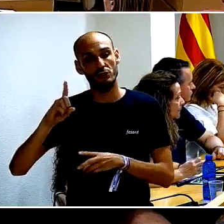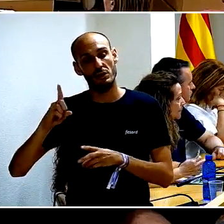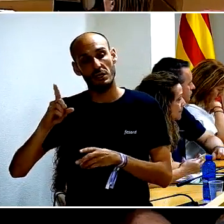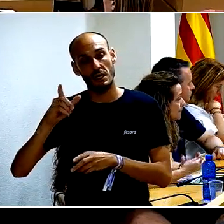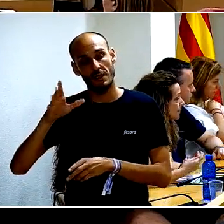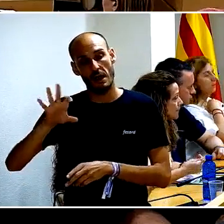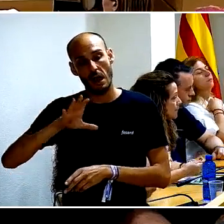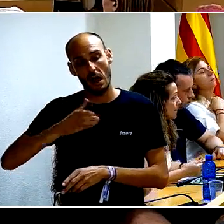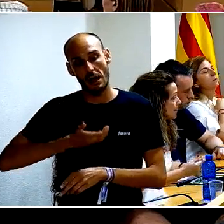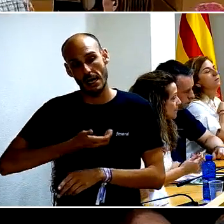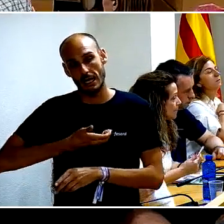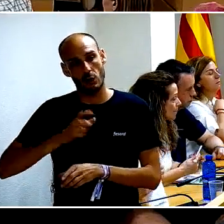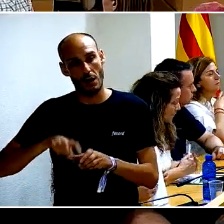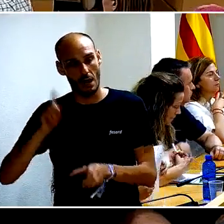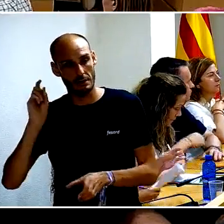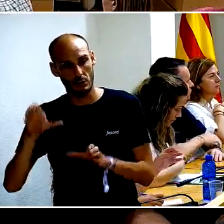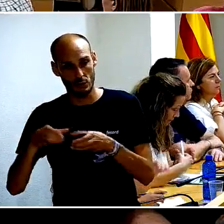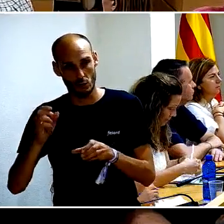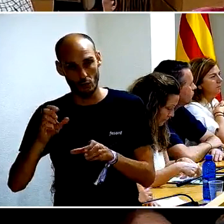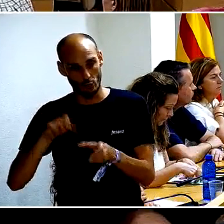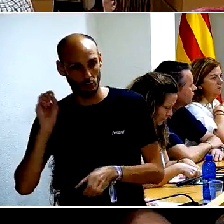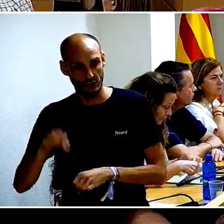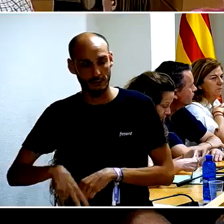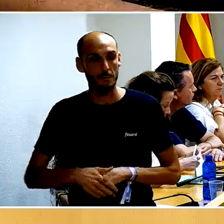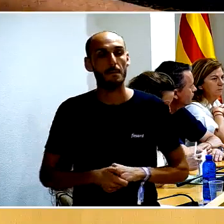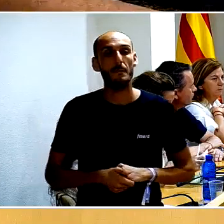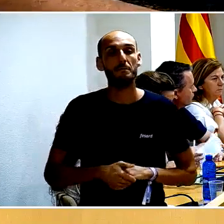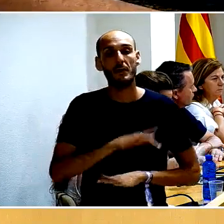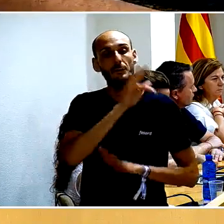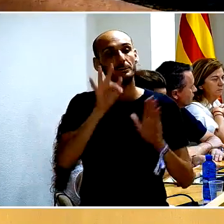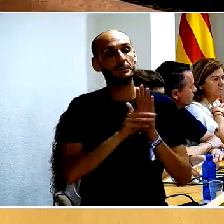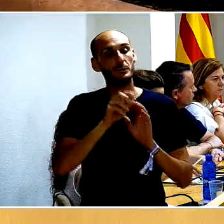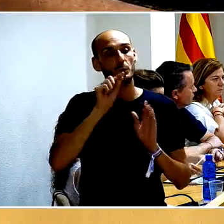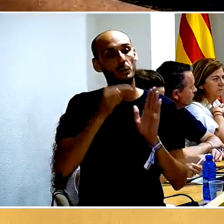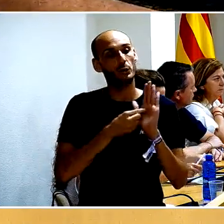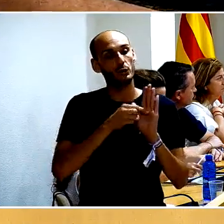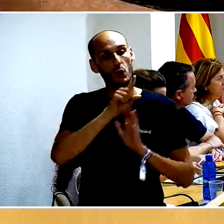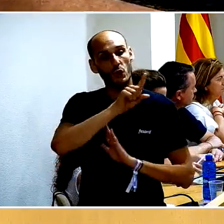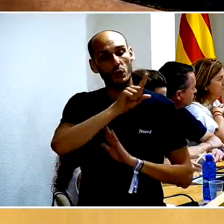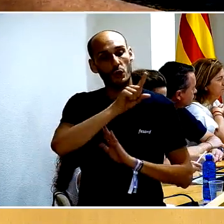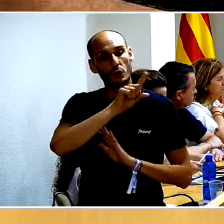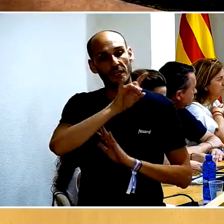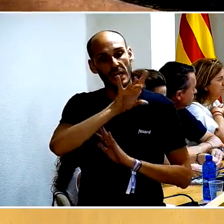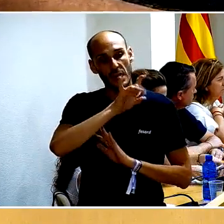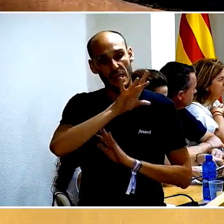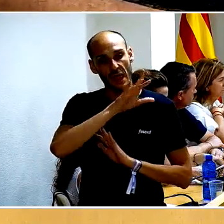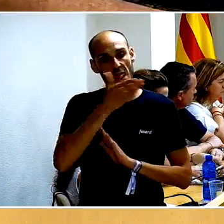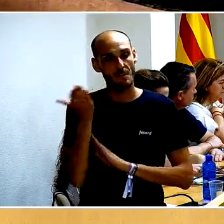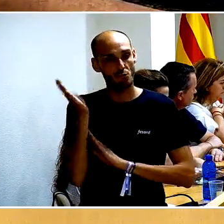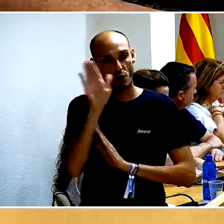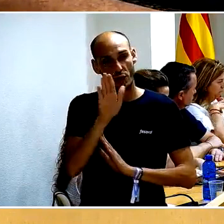escrita. Molt bé, passaríem al punt número 15 de mocions. N'hi ha una